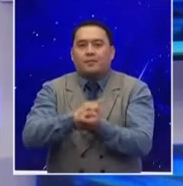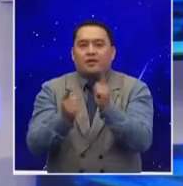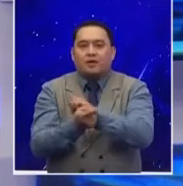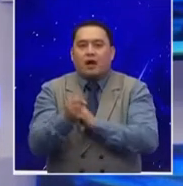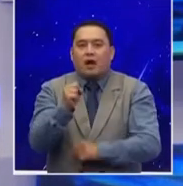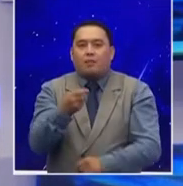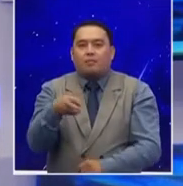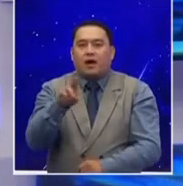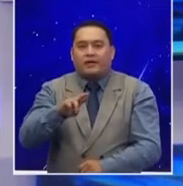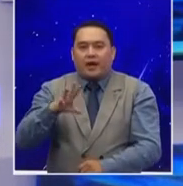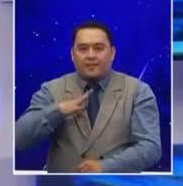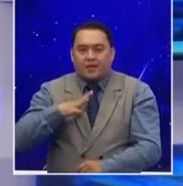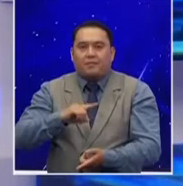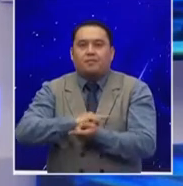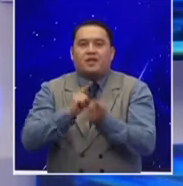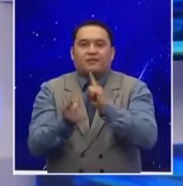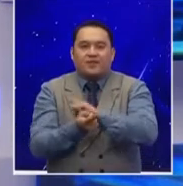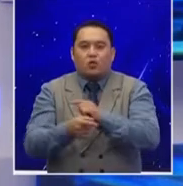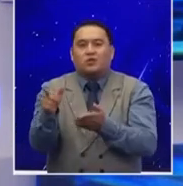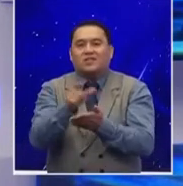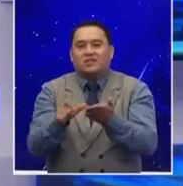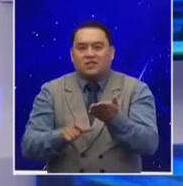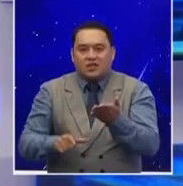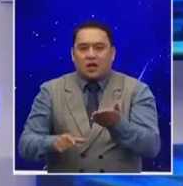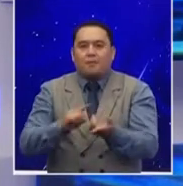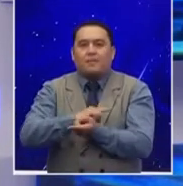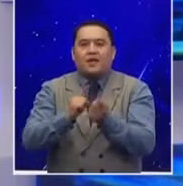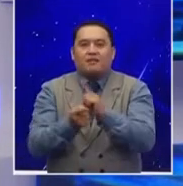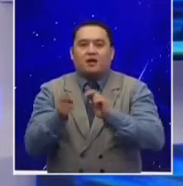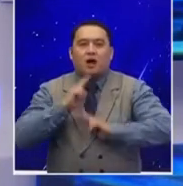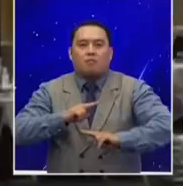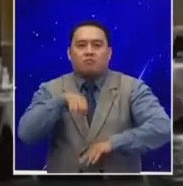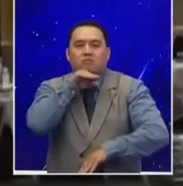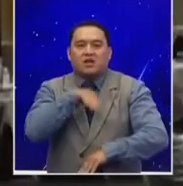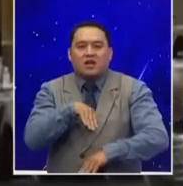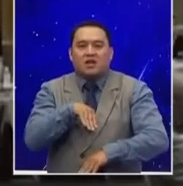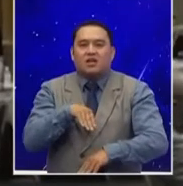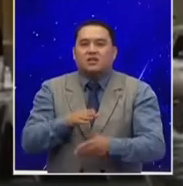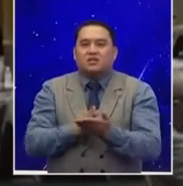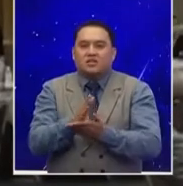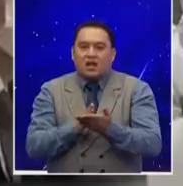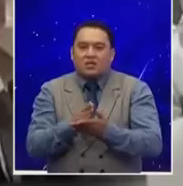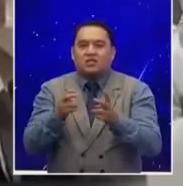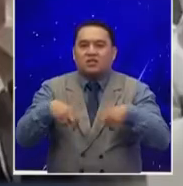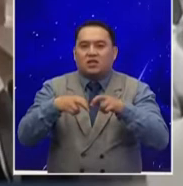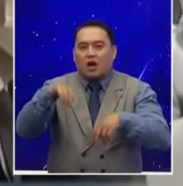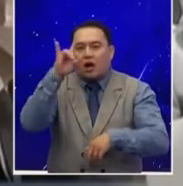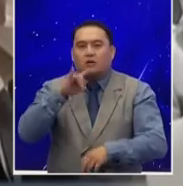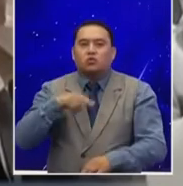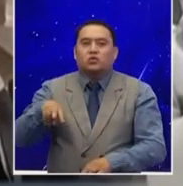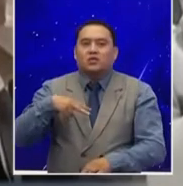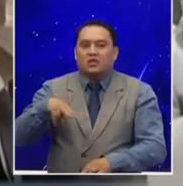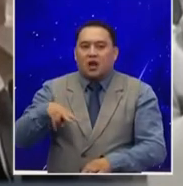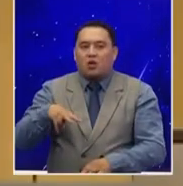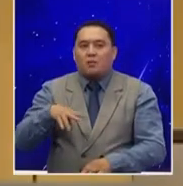на японский, передает Хабар-24. Над литературным переводом работали профессор Хироки Сакаи, исследователь казахской